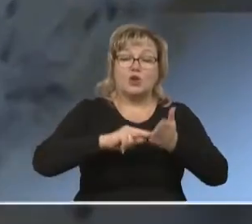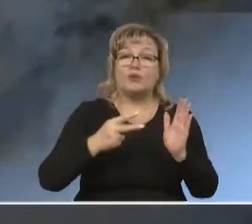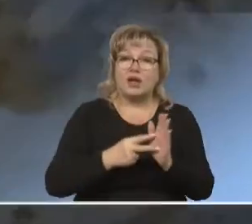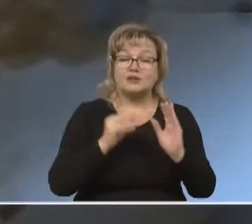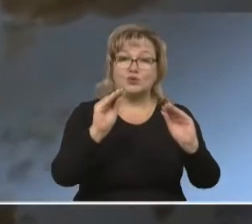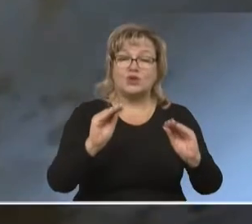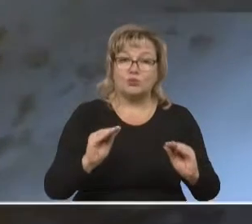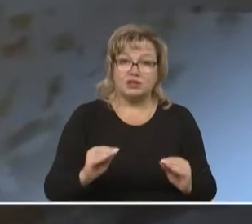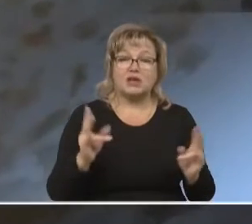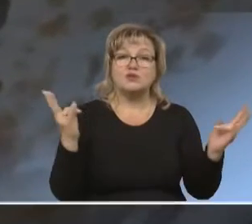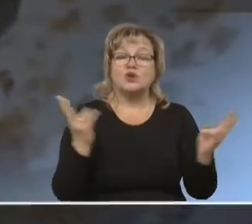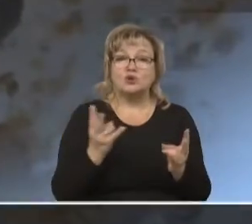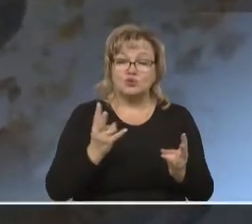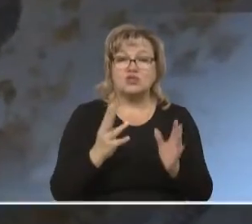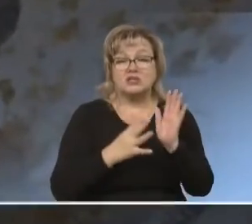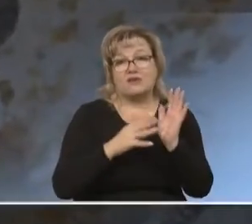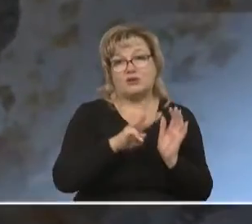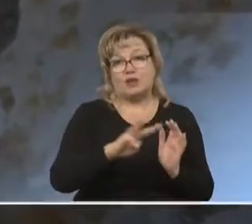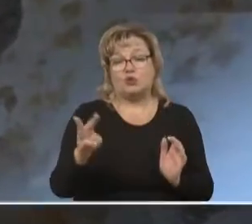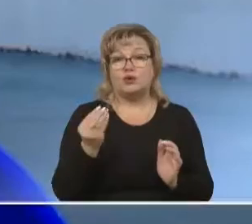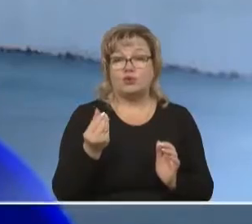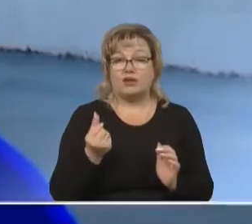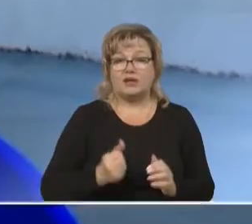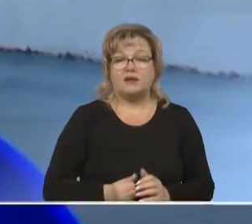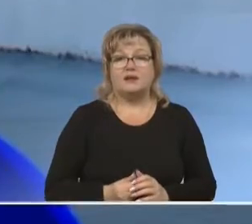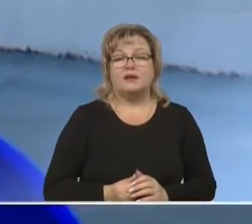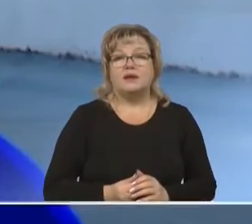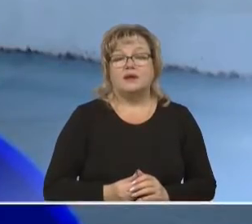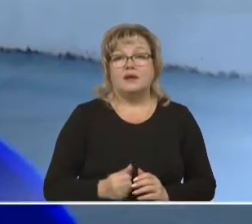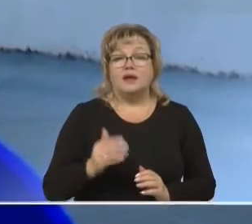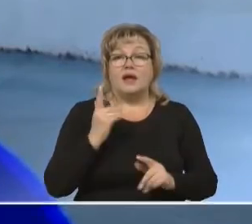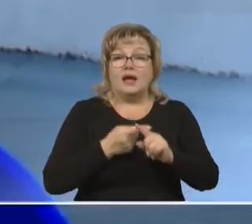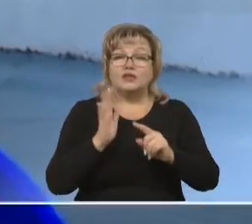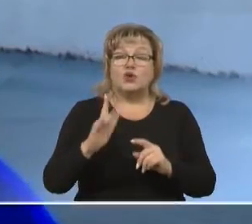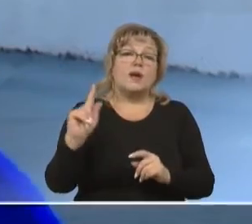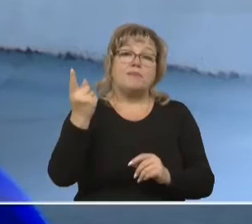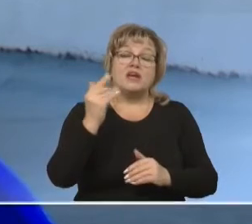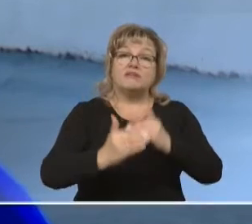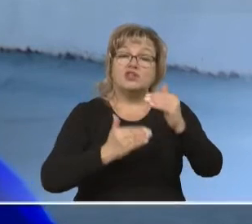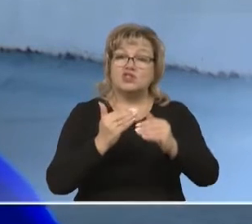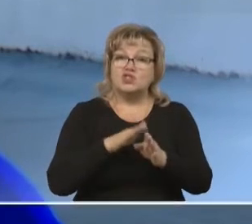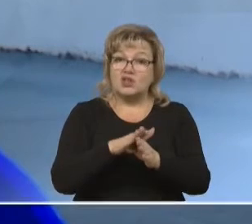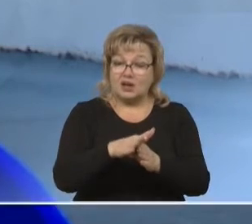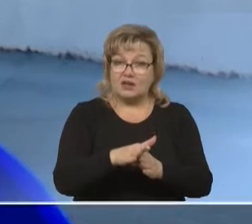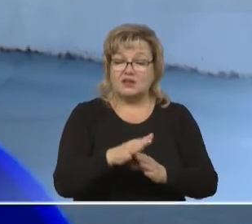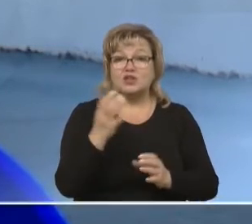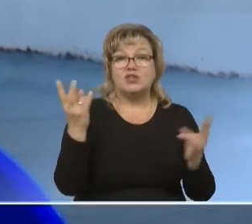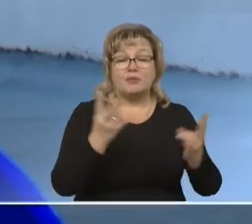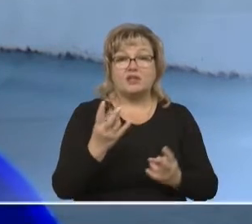проектно-сметную документацию пойдет 9 миллионов рублей. Но ПСД – это только первый шаг. Необходимо